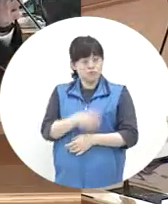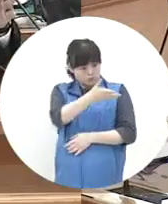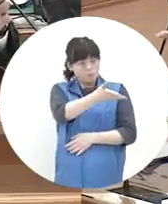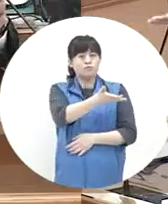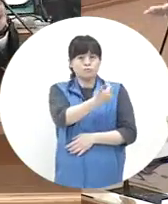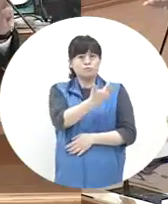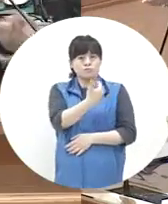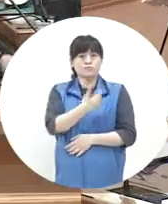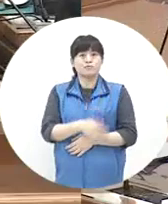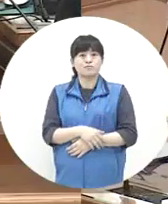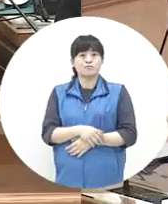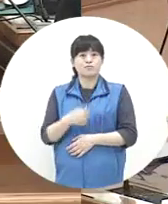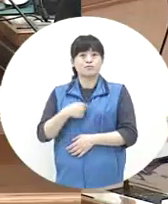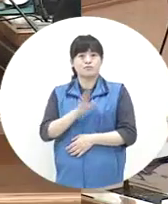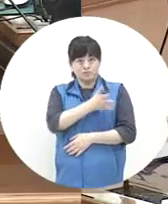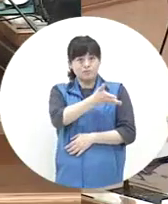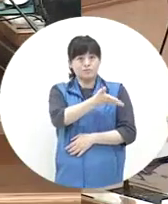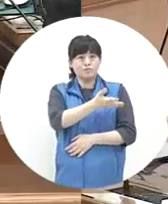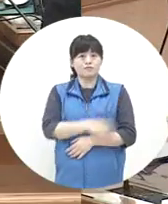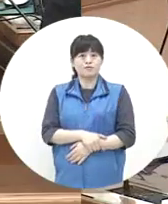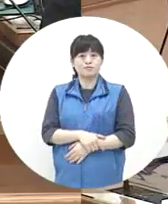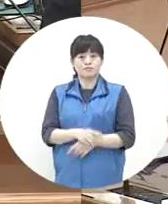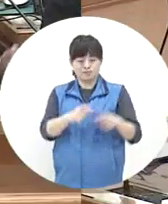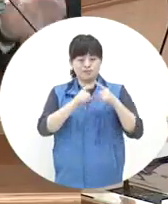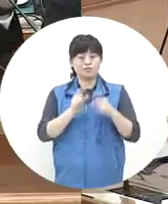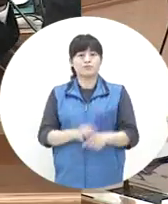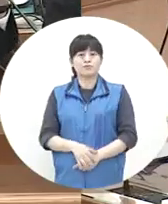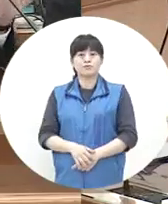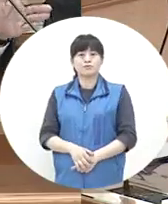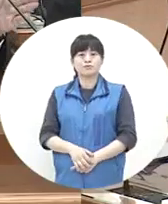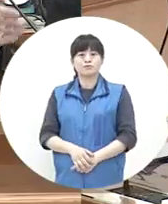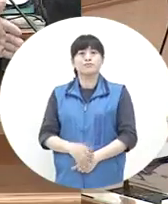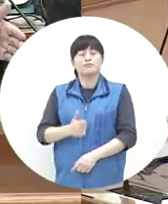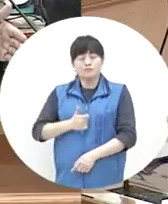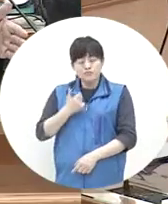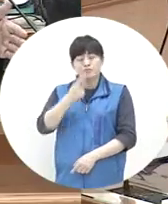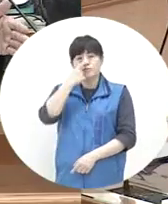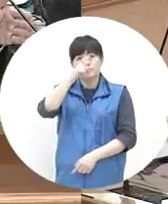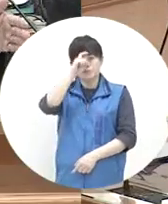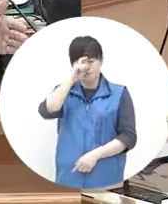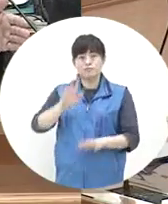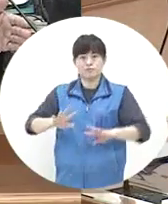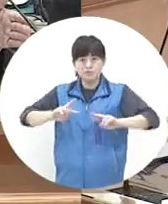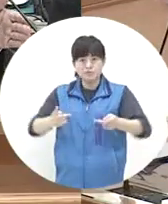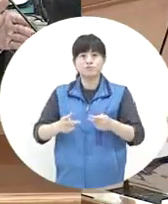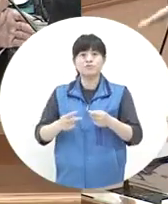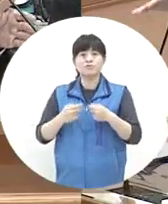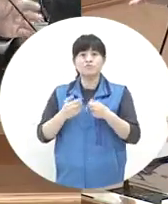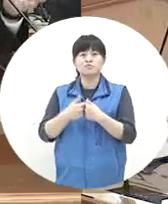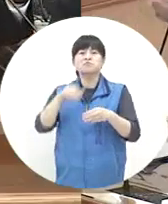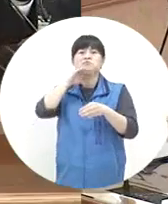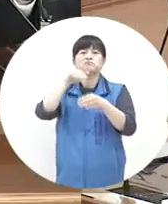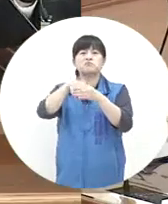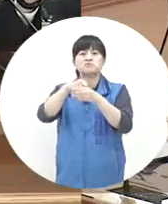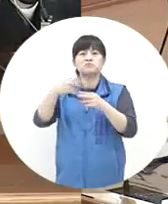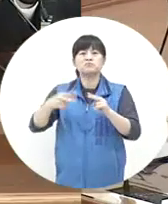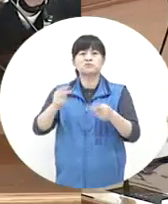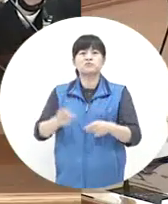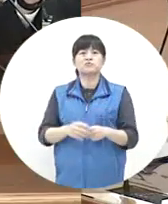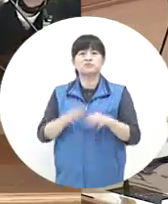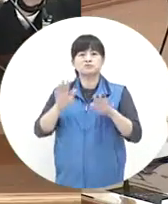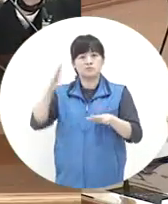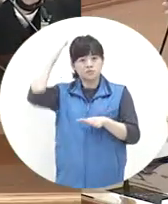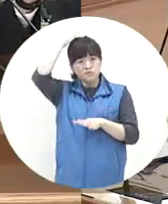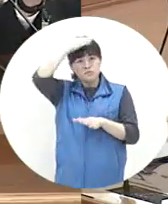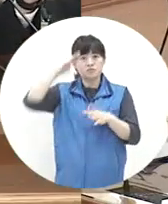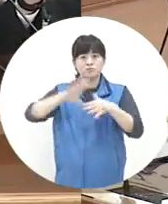啊，你 讲，你讲，你讲，你讲，你讲。 其实，我希望现在就能改，不用等谁。 没有，你怎么改？ 现在郑文灿在召